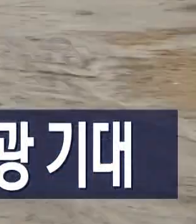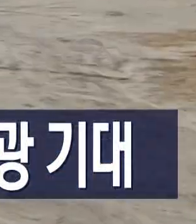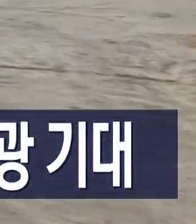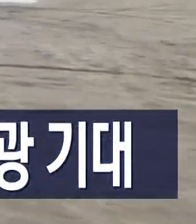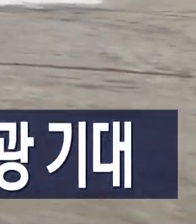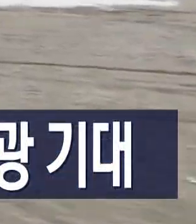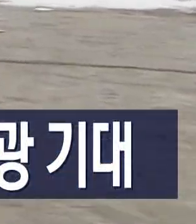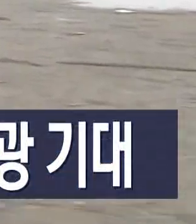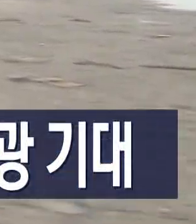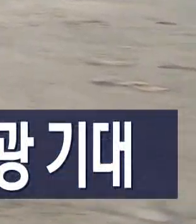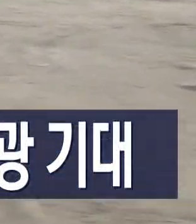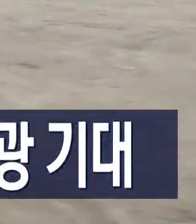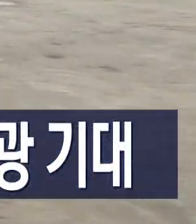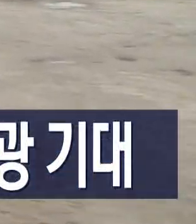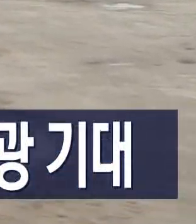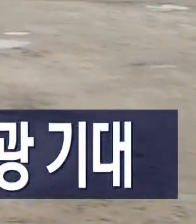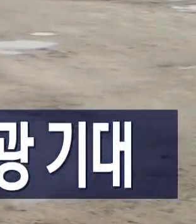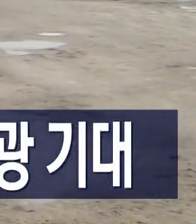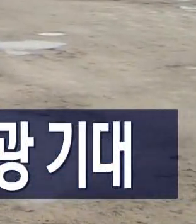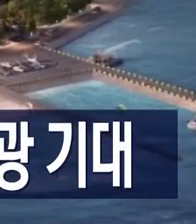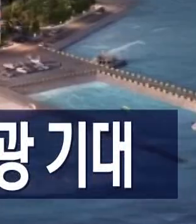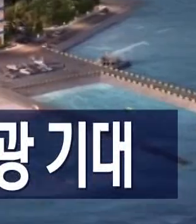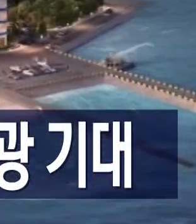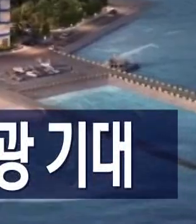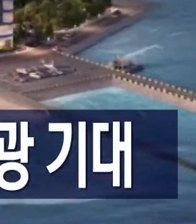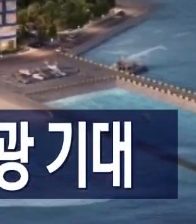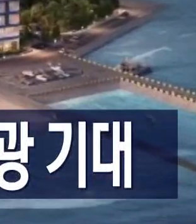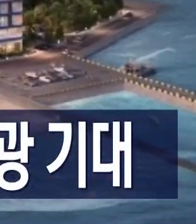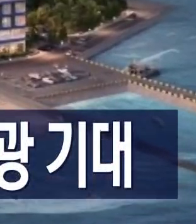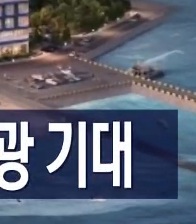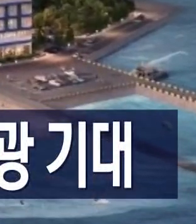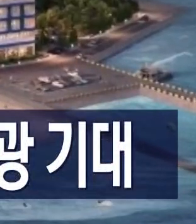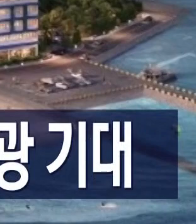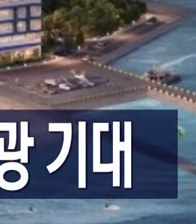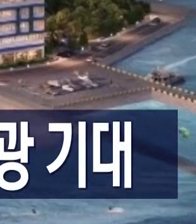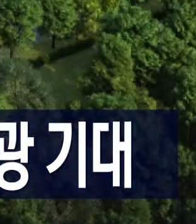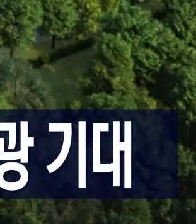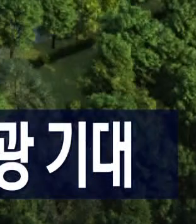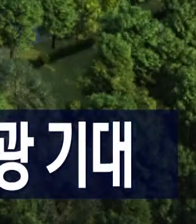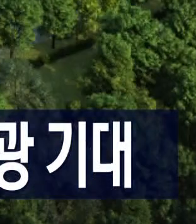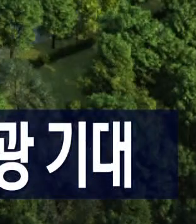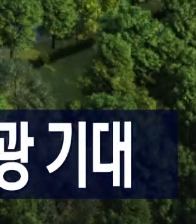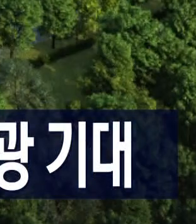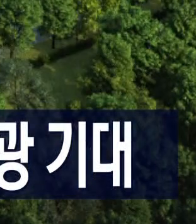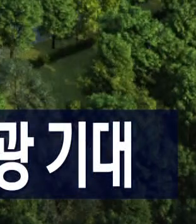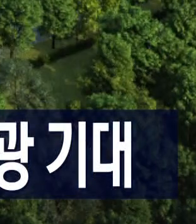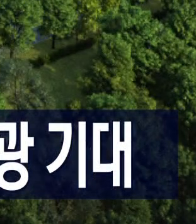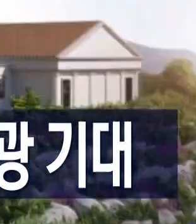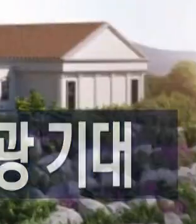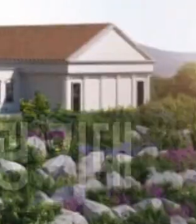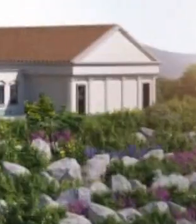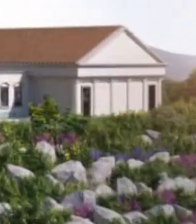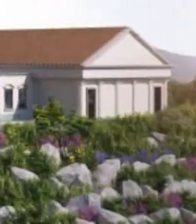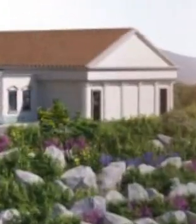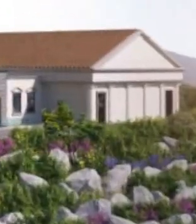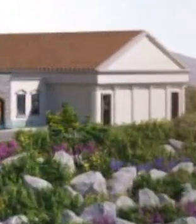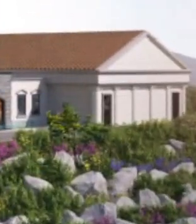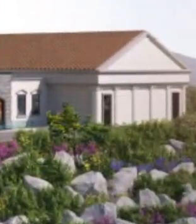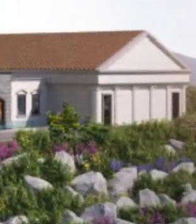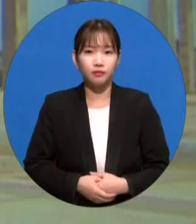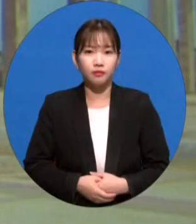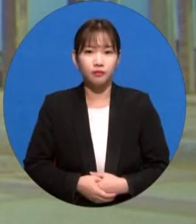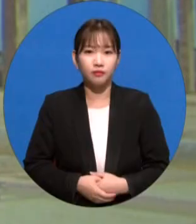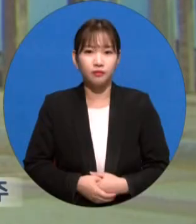체류형 관광에 대한 아쉬움이 컸던 무안에 대규모 리조트가 잇따라 들어설 예정이어서 관광 산업에 큰 변화를 예고하고 있습니다.